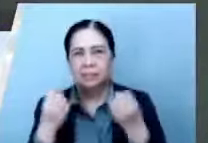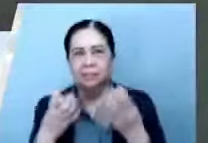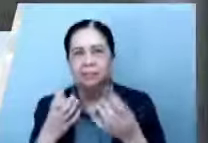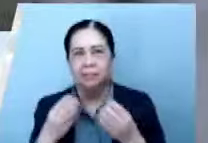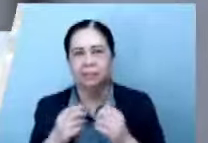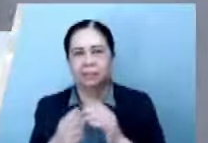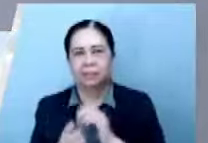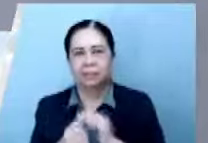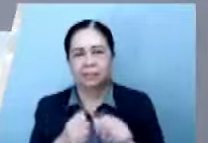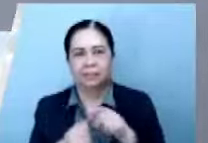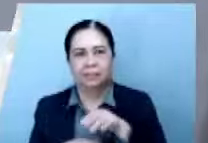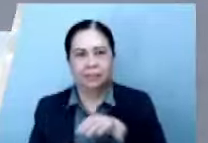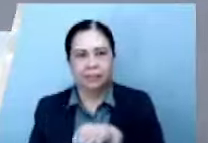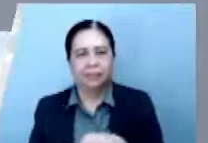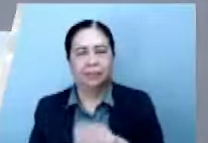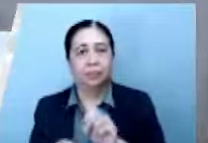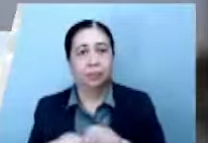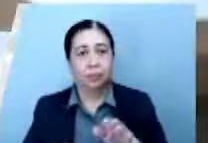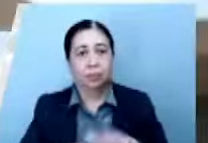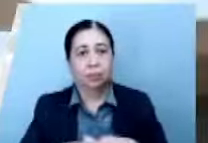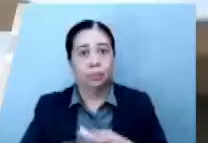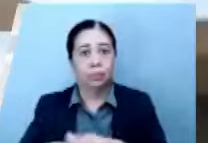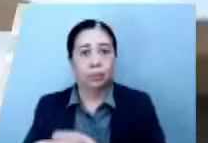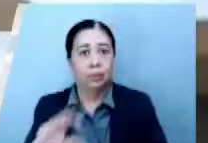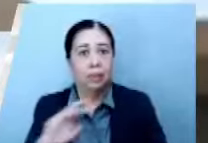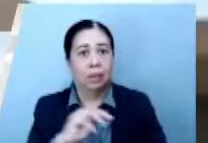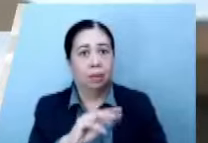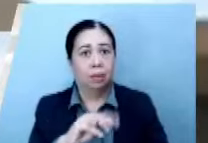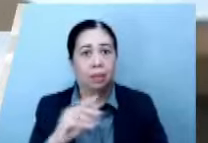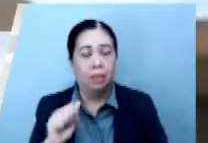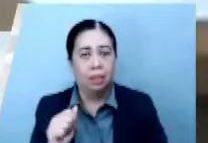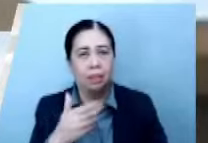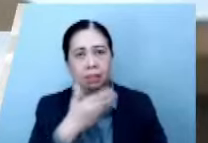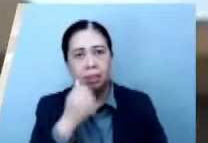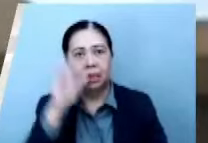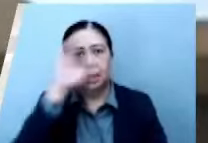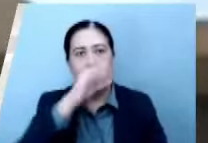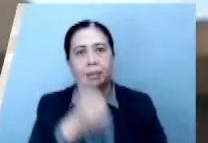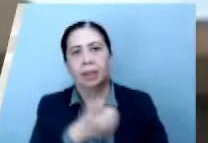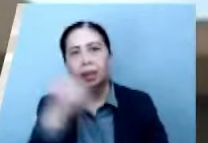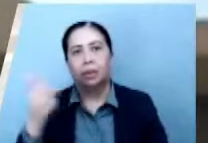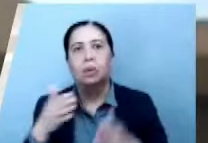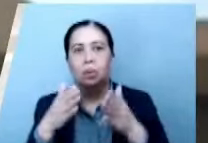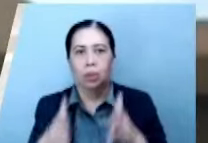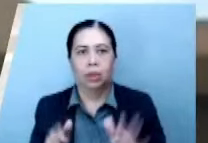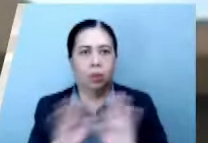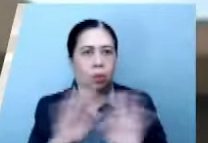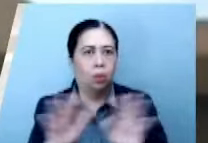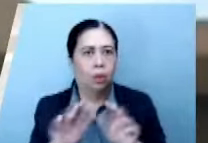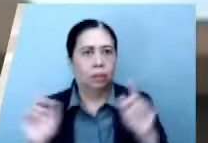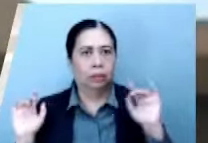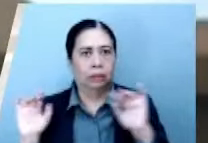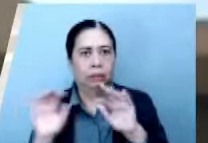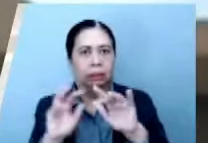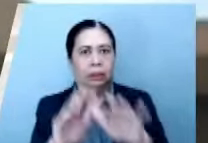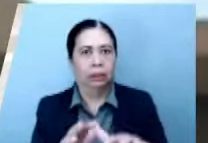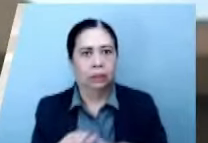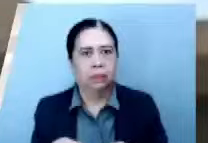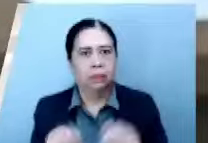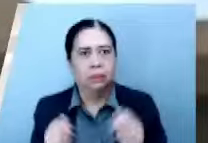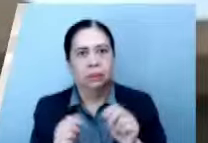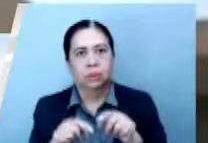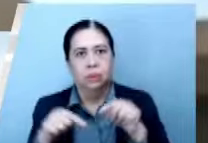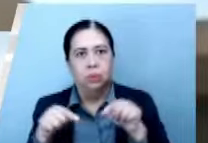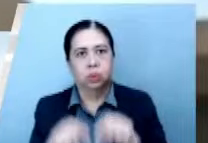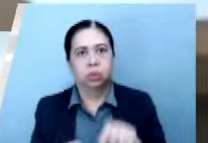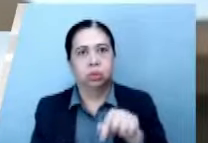rito. Kaya abiso ng MMDA, humanap na kayo ng ibang dadaanan. Huwag kayong magbuntunan, huwag kayong magsama-sama doon